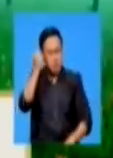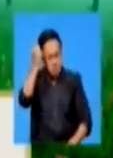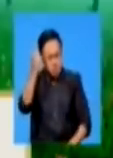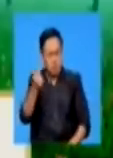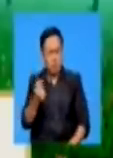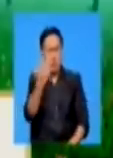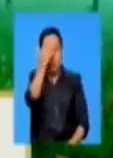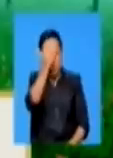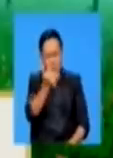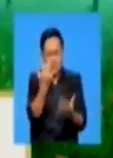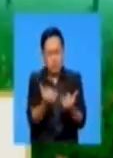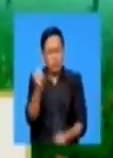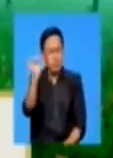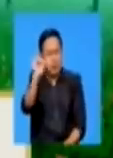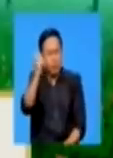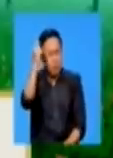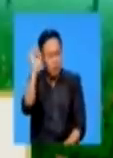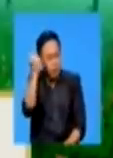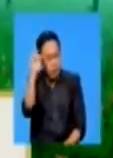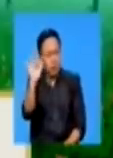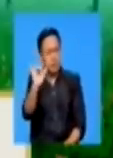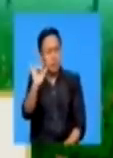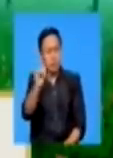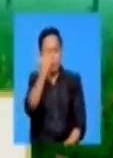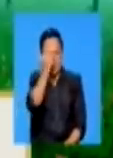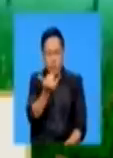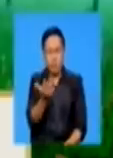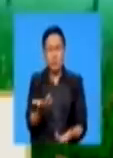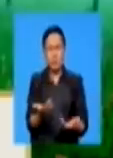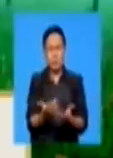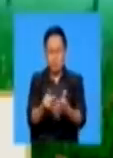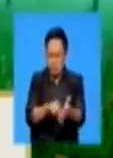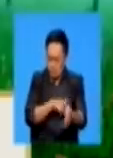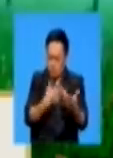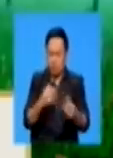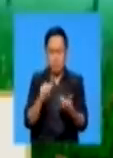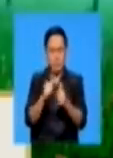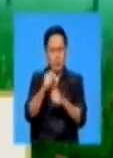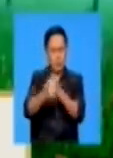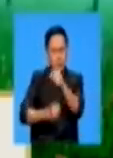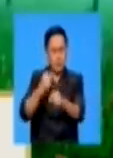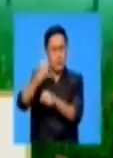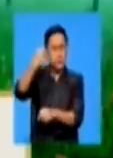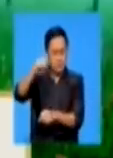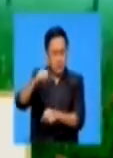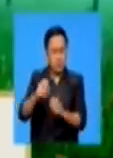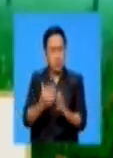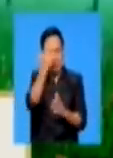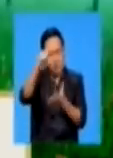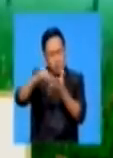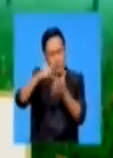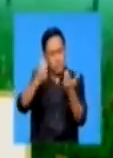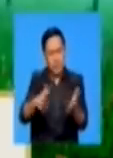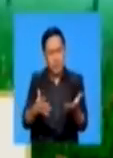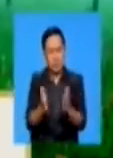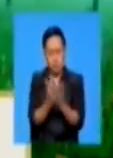แล้วนะโดยฝ่ายการเมืองโดยรัฐบาลโดยผู้บริหารประเทศปรากฏว่าไม่รู้เรื่องเหมือนเดิมเป็น10ปีมาแล้วนะวันนี้เราก็พยายามจะให้ทุกคน